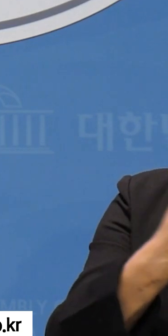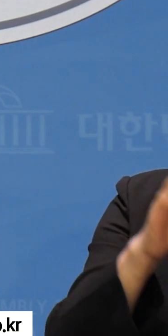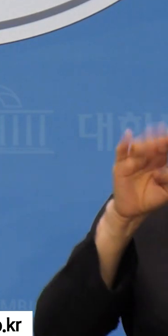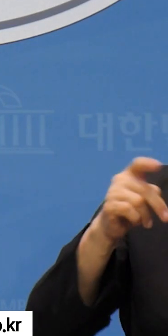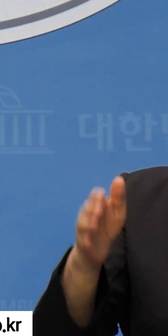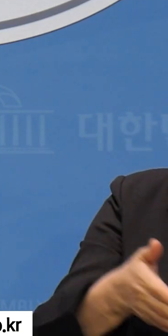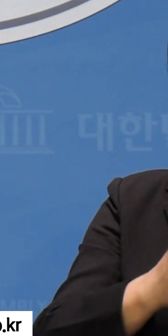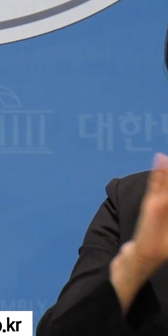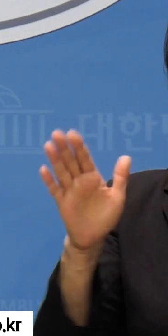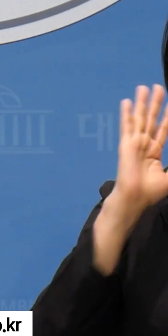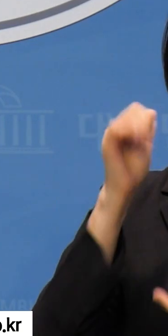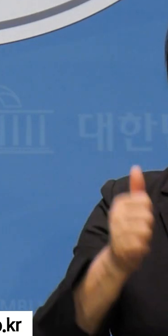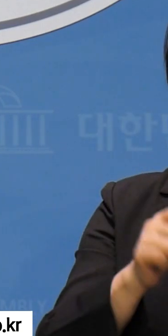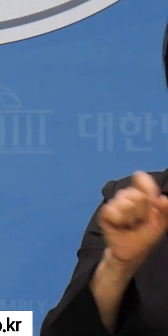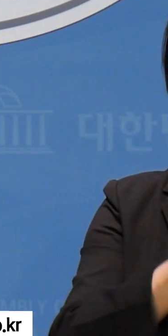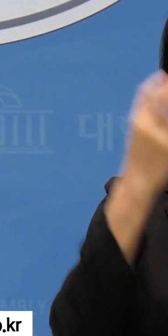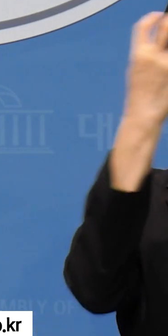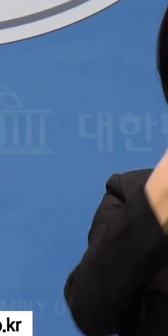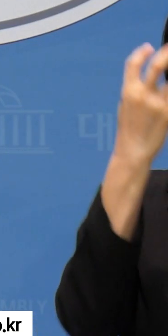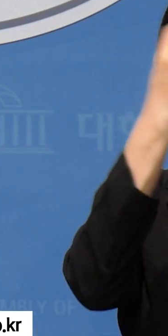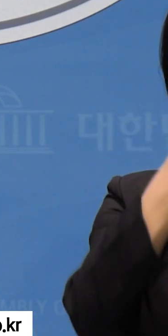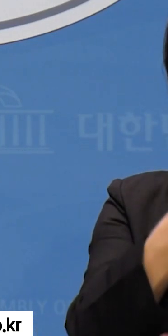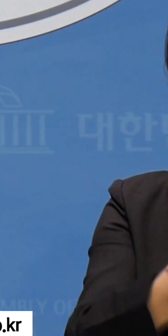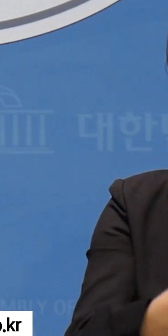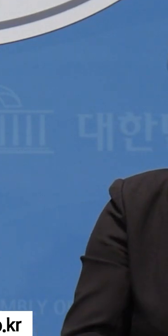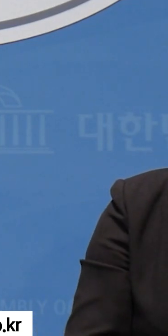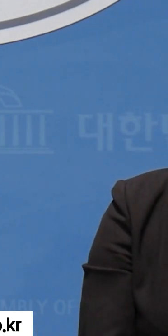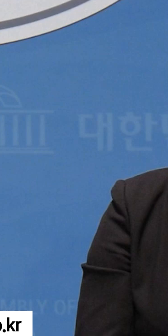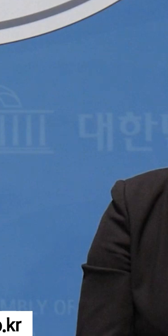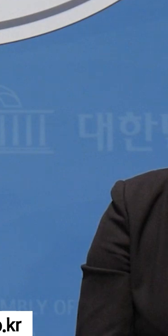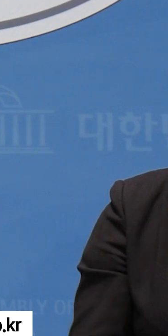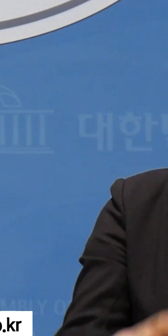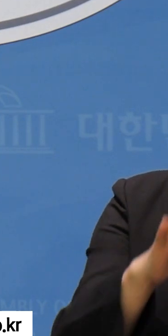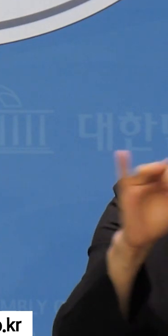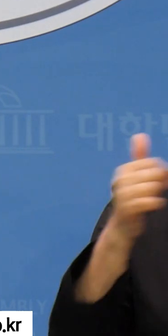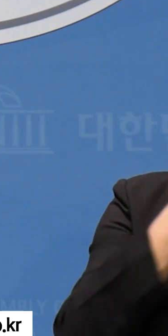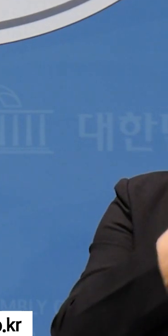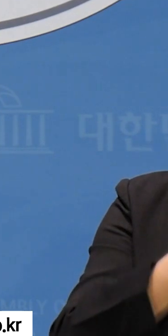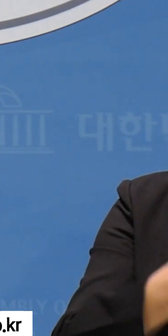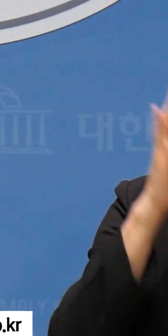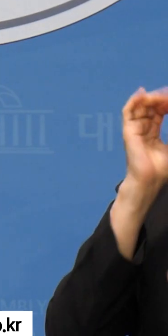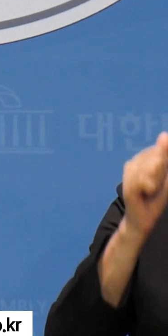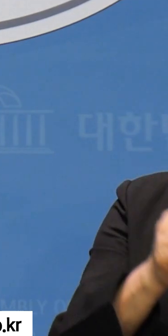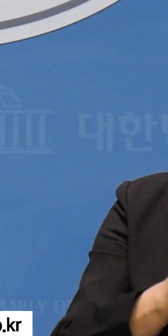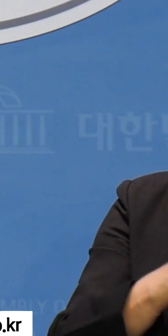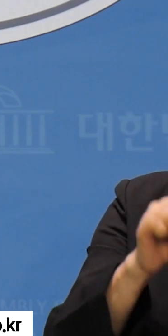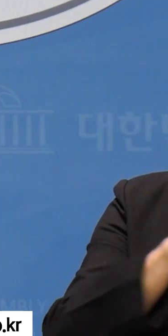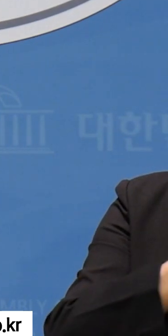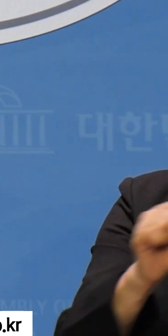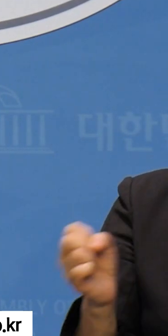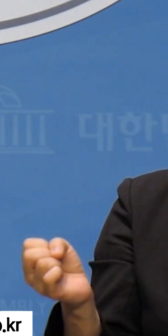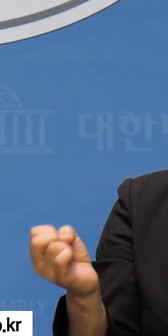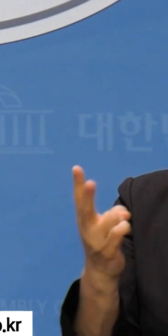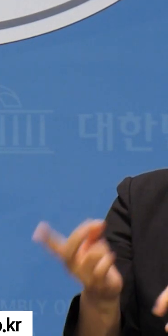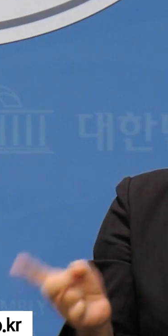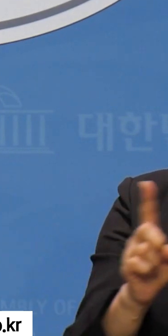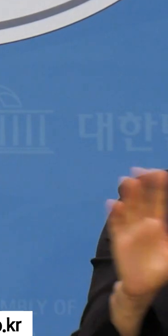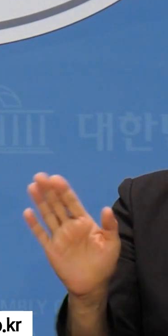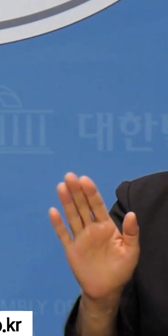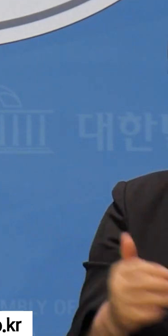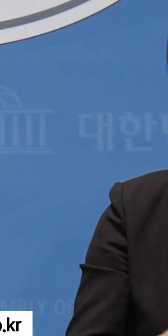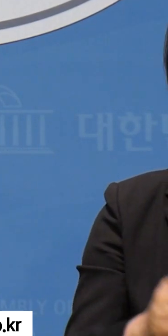아니라 김건희 특검입니다. 국민이 요구하는 것은 김건희 여사의 활동 재개가